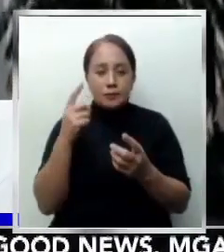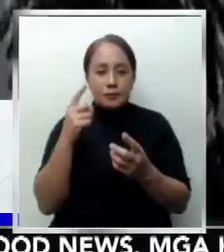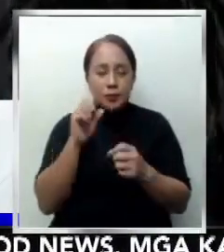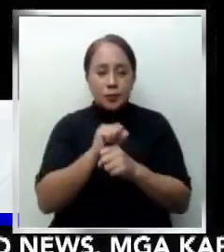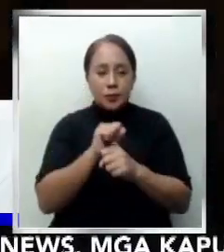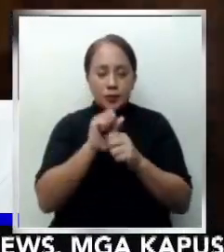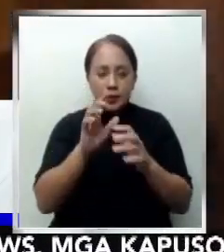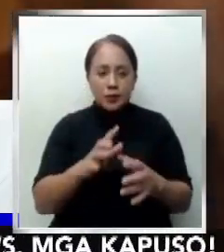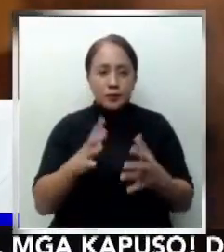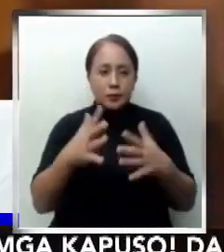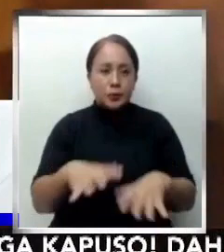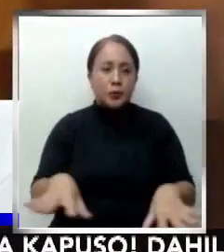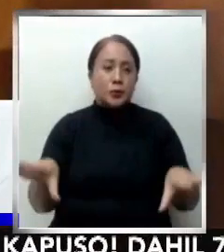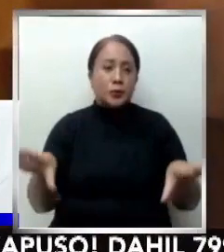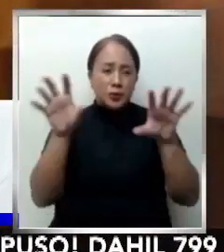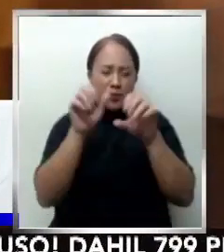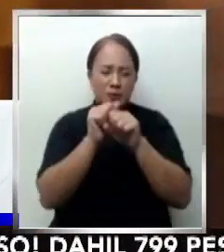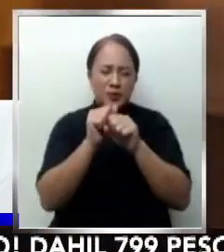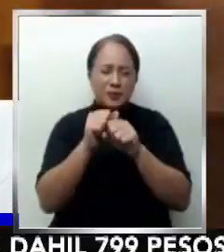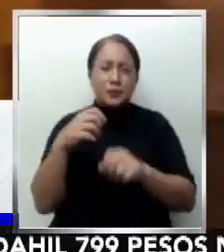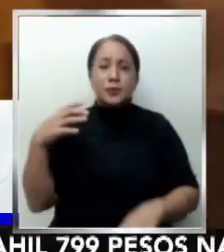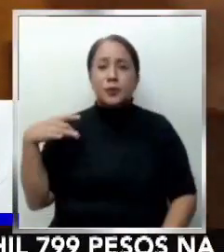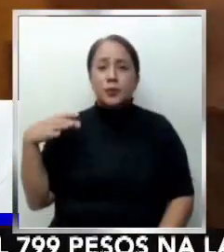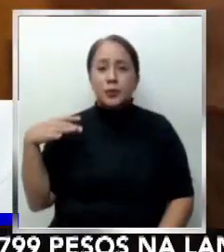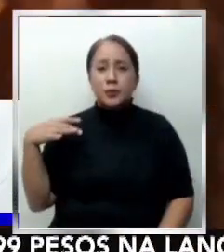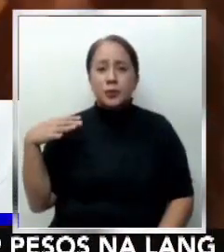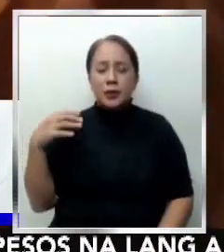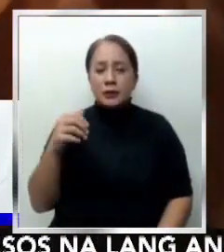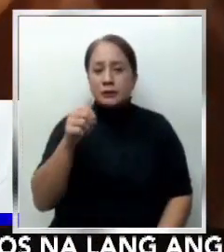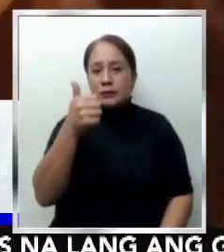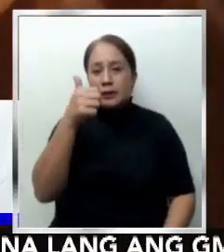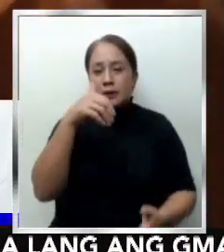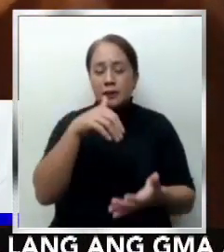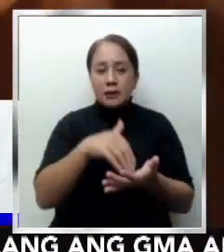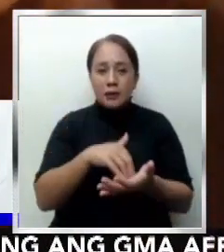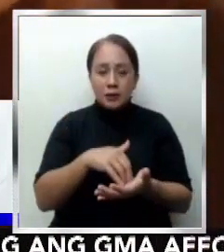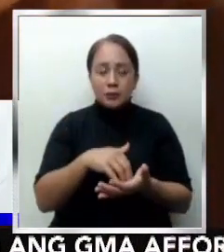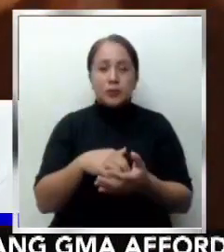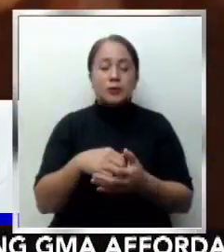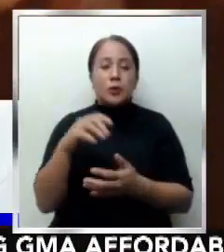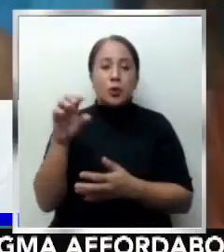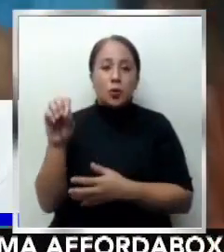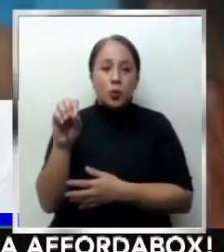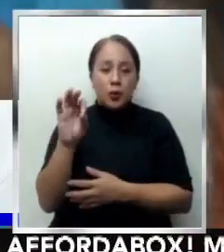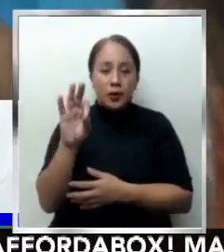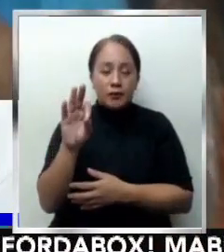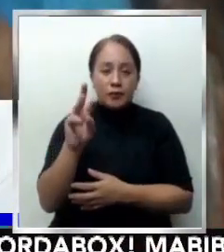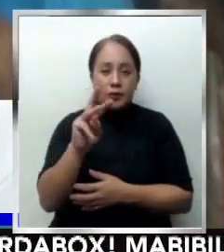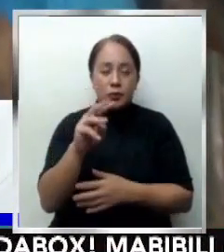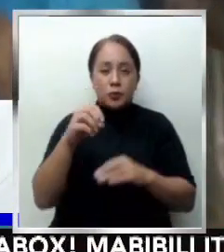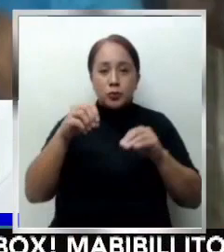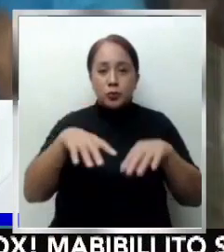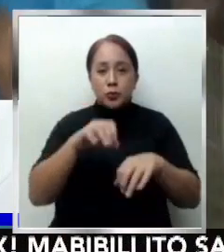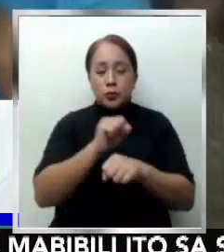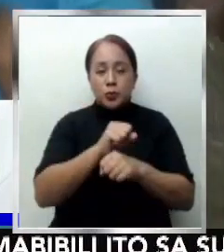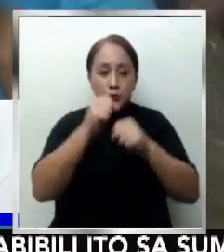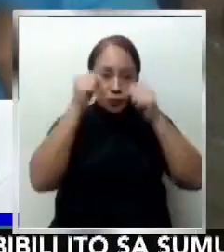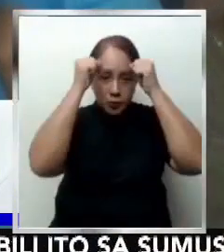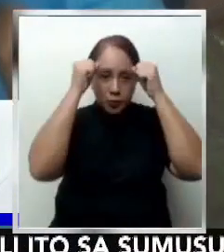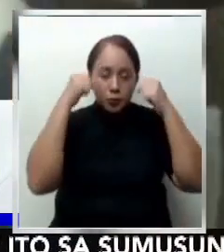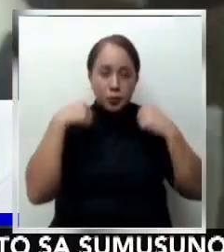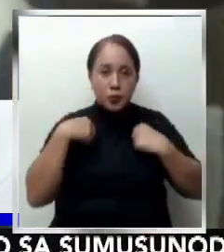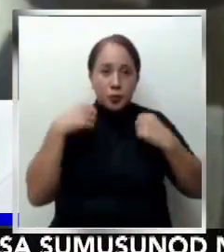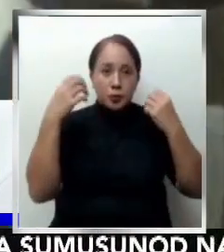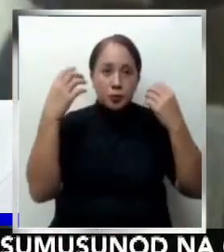Matatapos na nga kaya ang paghihintay ng may 10,000 overseas Filipino workers na nawala ng trabaho sa Saudi Arabia matapos